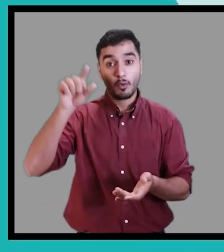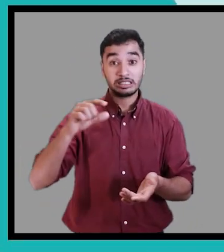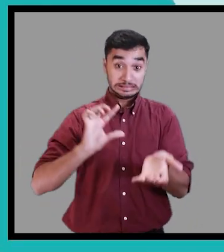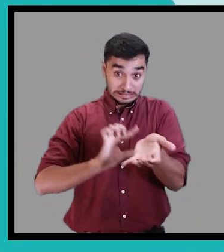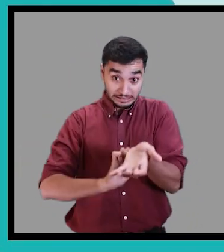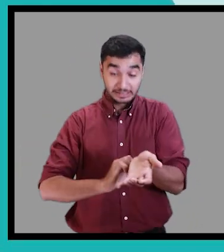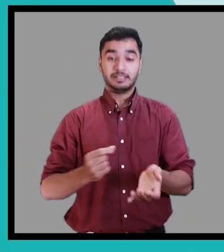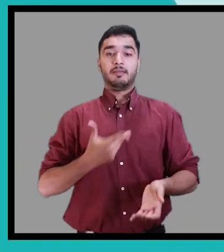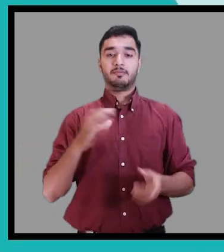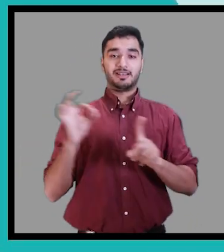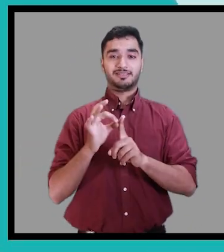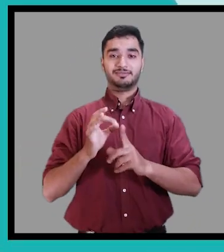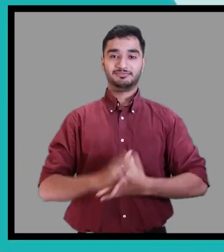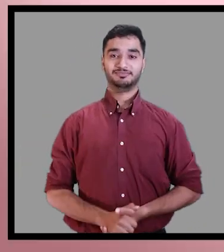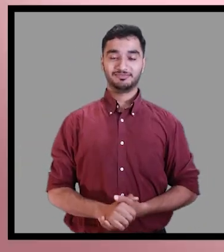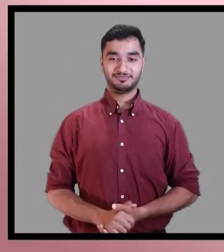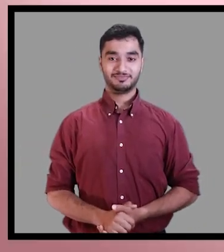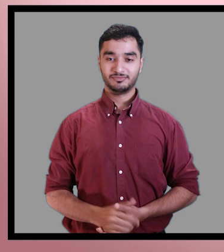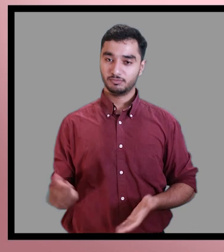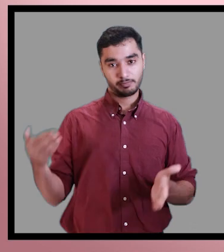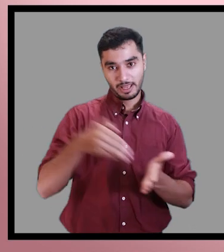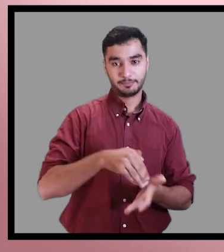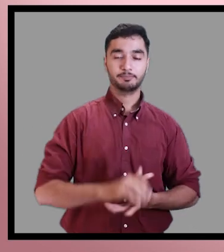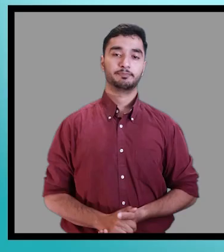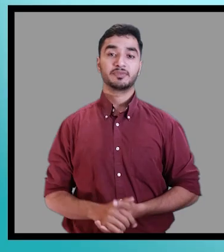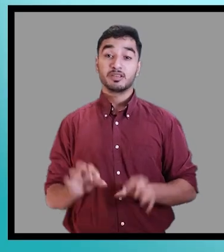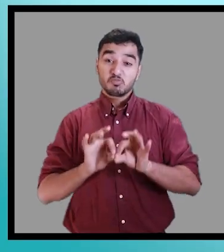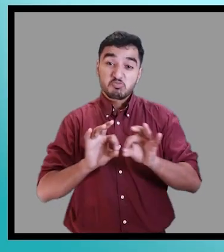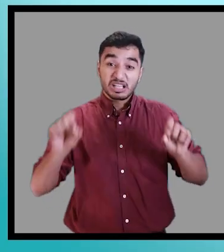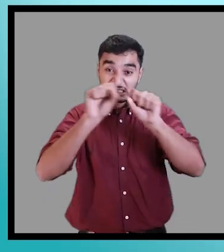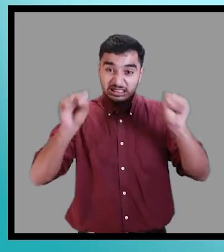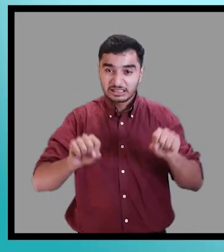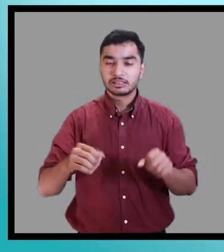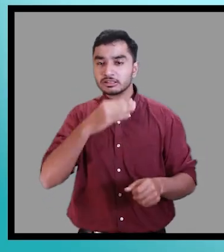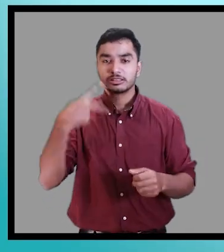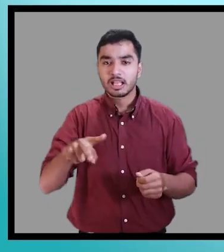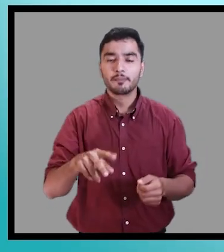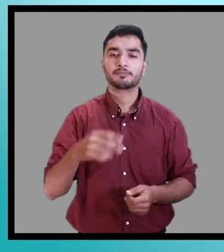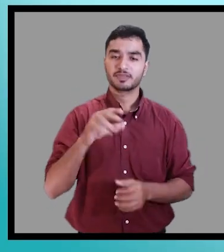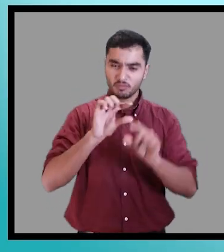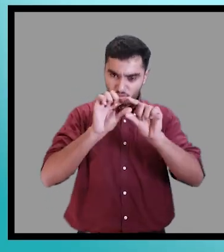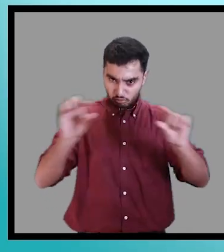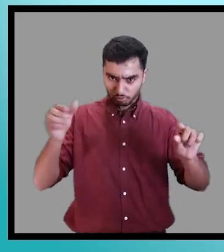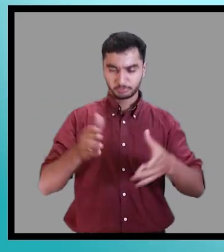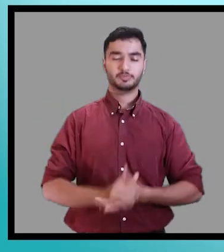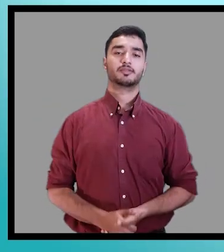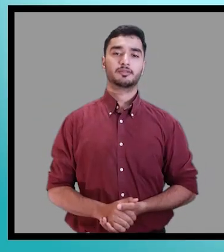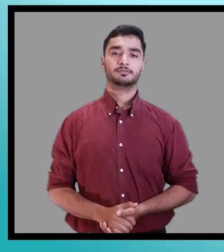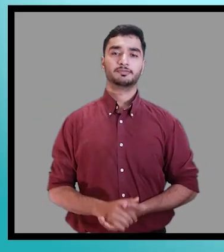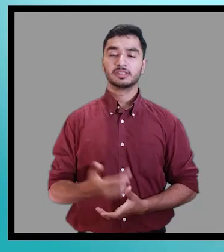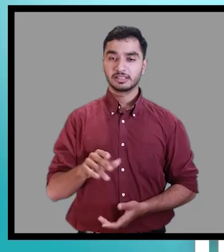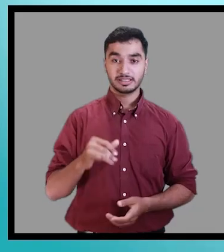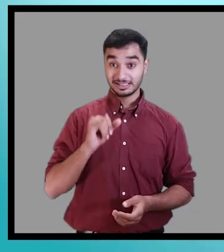एप्लीकेशन फॉर अ हेल्थियर एंड हैप्पी पाकिस्तान। बैक टू द प्रोग्राम। इस पूरे प्रोसेस को साइंसी जबान में इंसुलिन रेजिस्टेंस कहा जाता